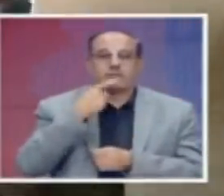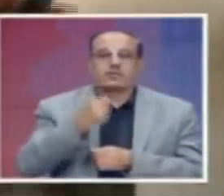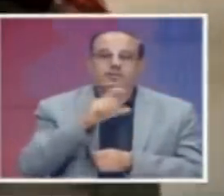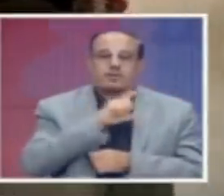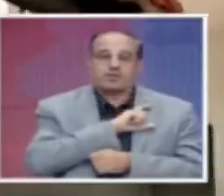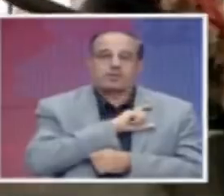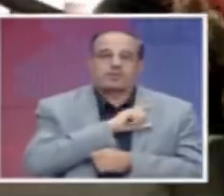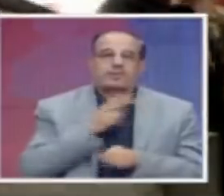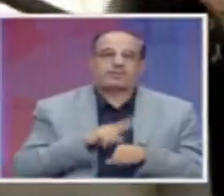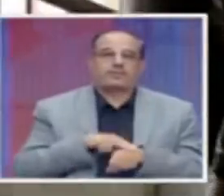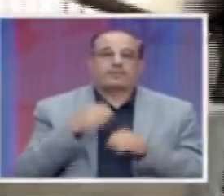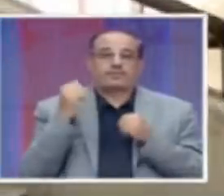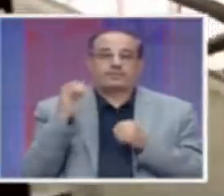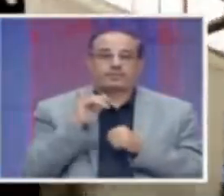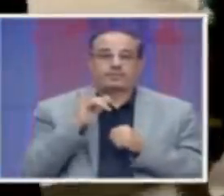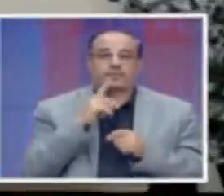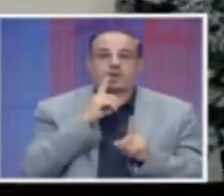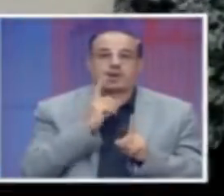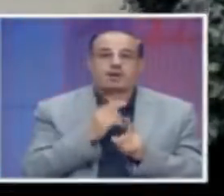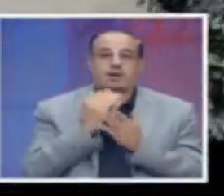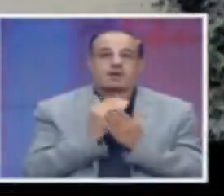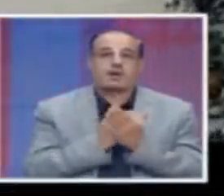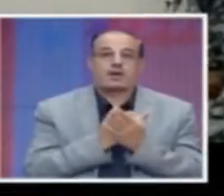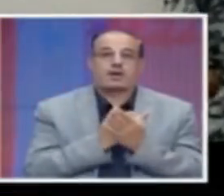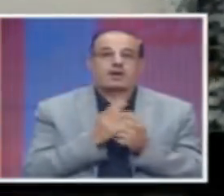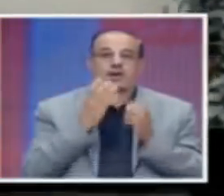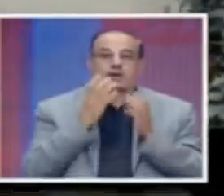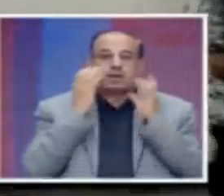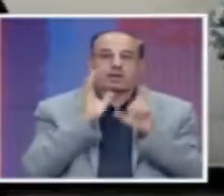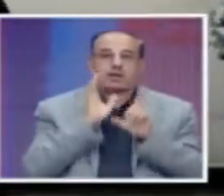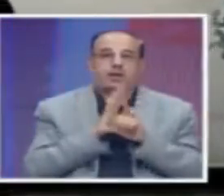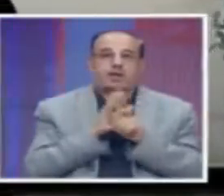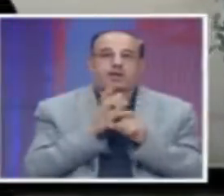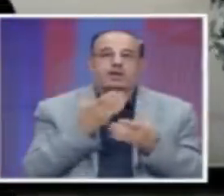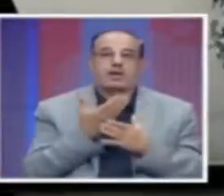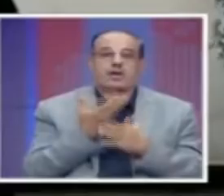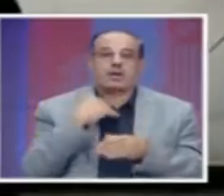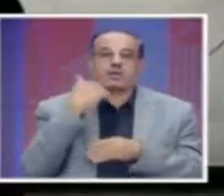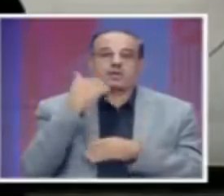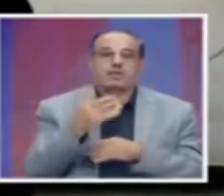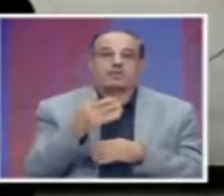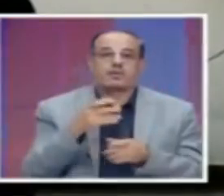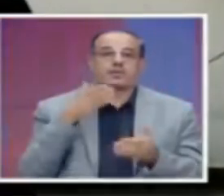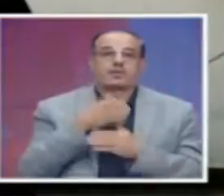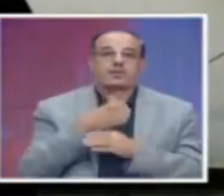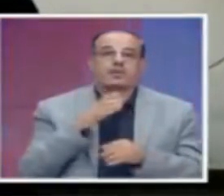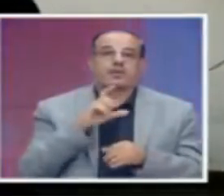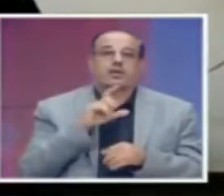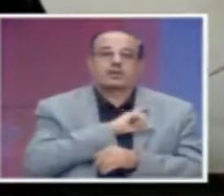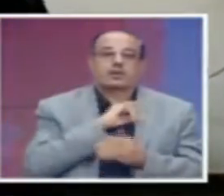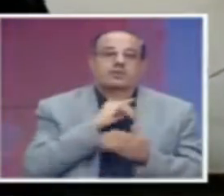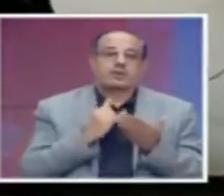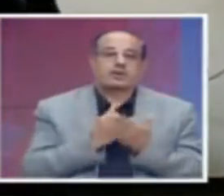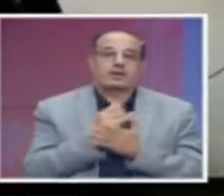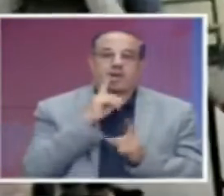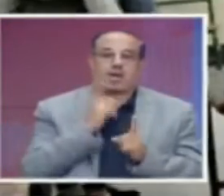الدراسي الجديد، مشددا على الالتزام بتطبيق الإجراءات الاحترازية والوقائية قبل وبعد دخول الطلاب إلى المدرسة،